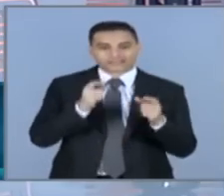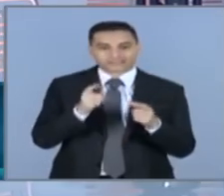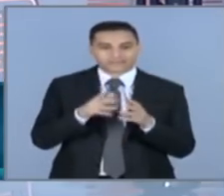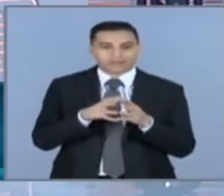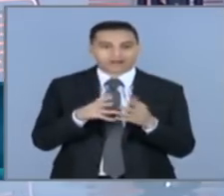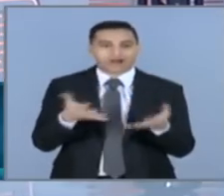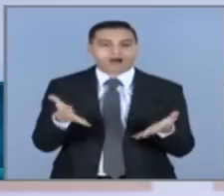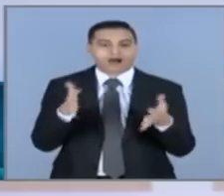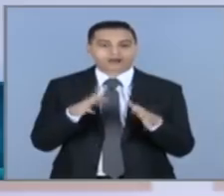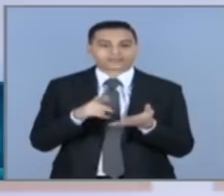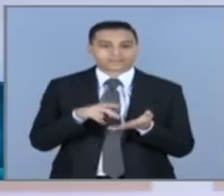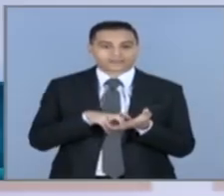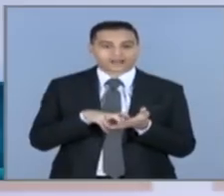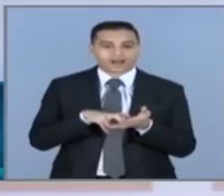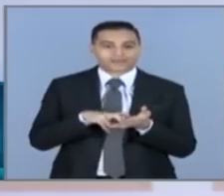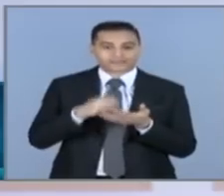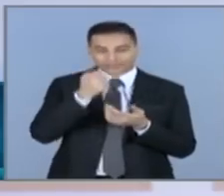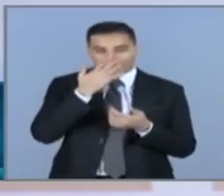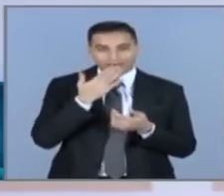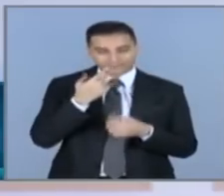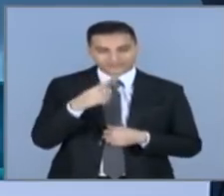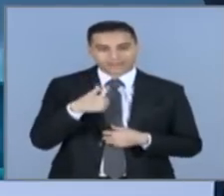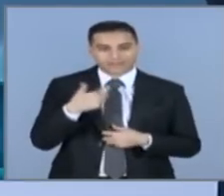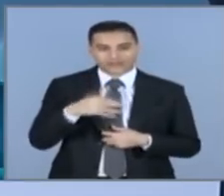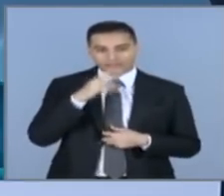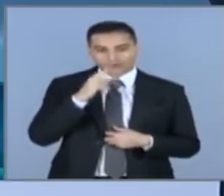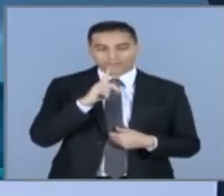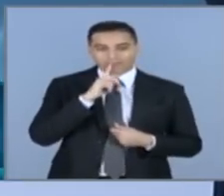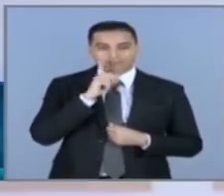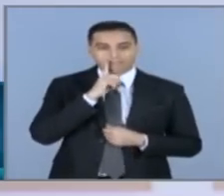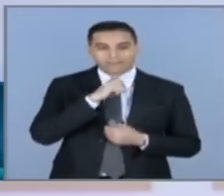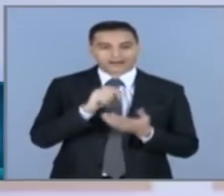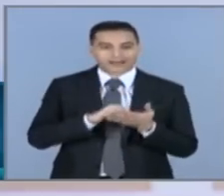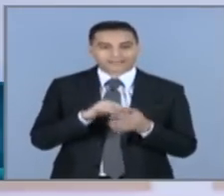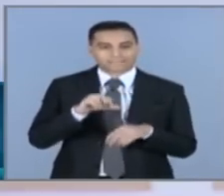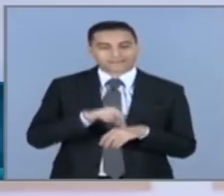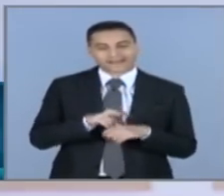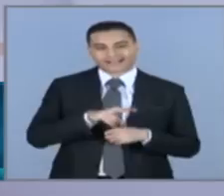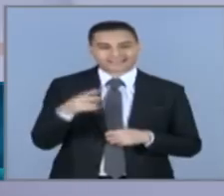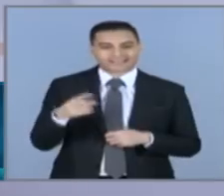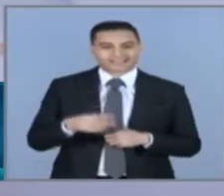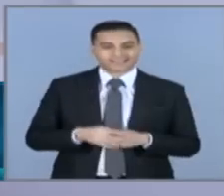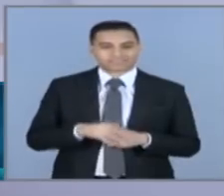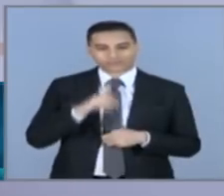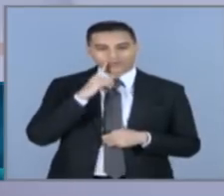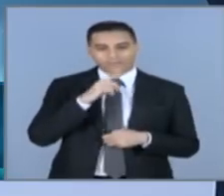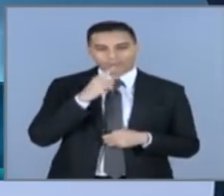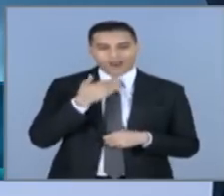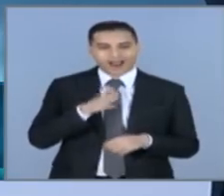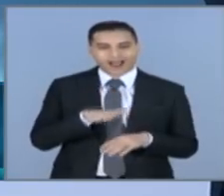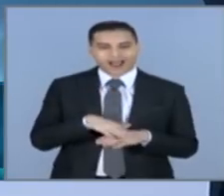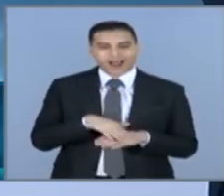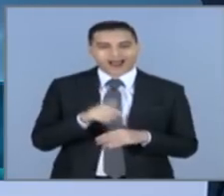فعلا ممكن تبقى فوبيا، ما اقدرش الومك. بس مامتك راحت لمكان تاني، مامتك راحت